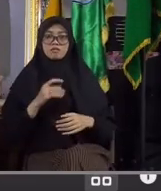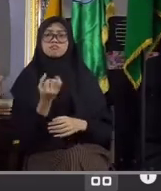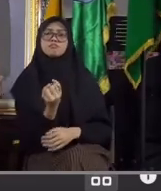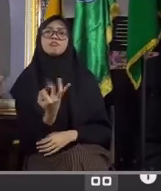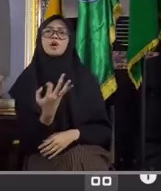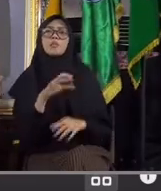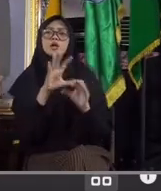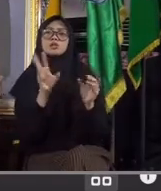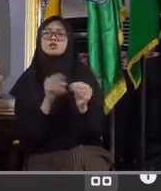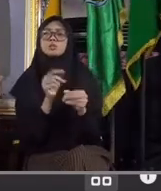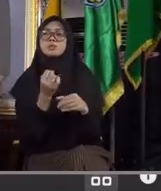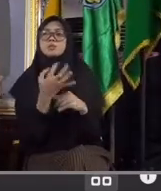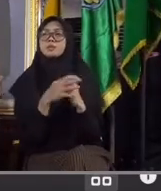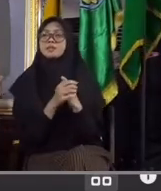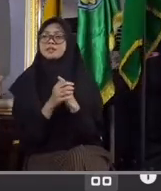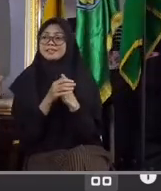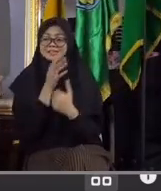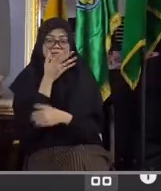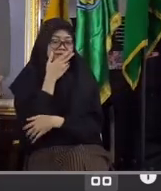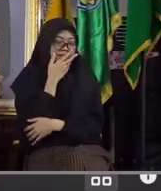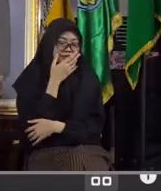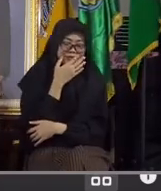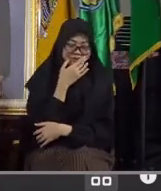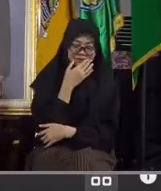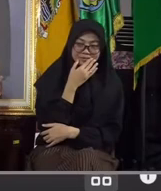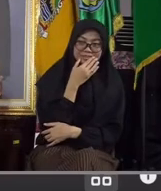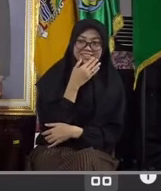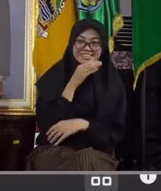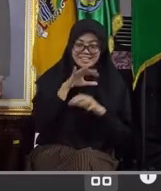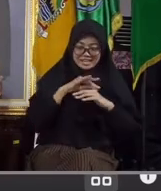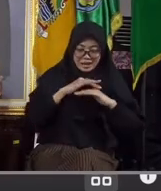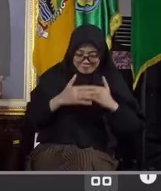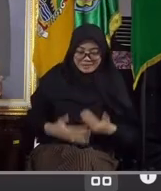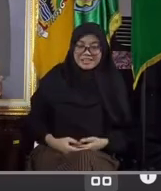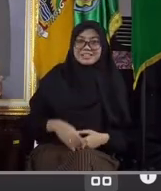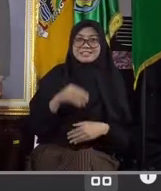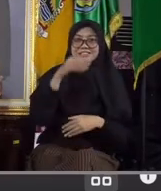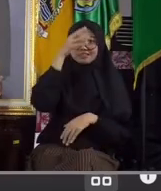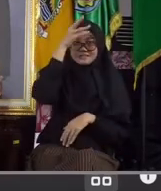sekarang? Wah. Kalau ibu hamil itu yang